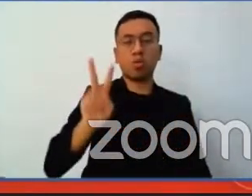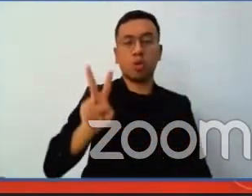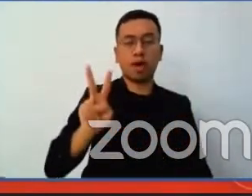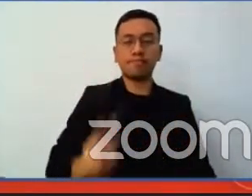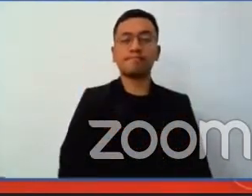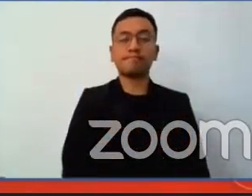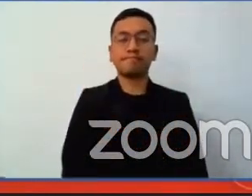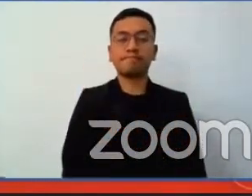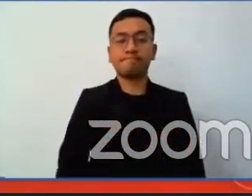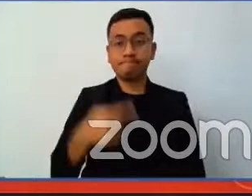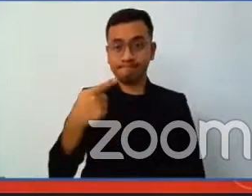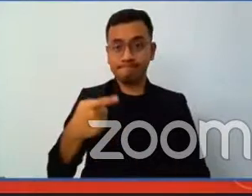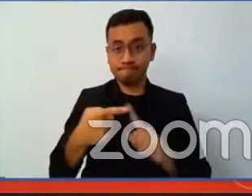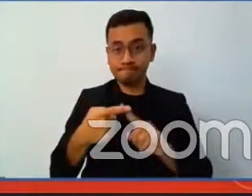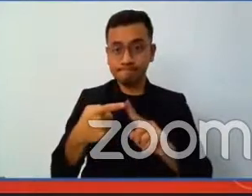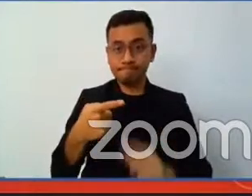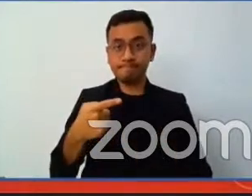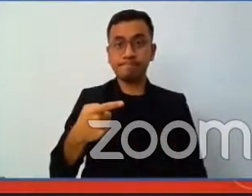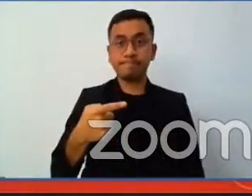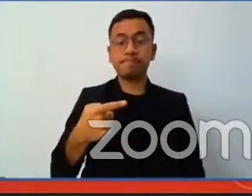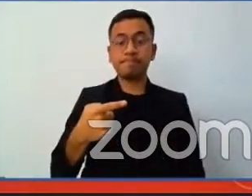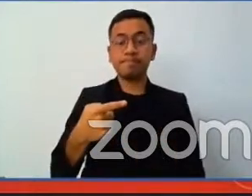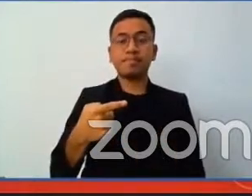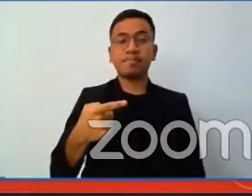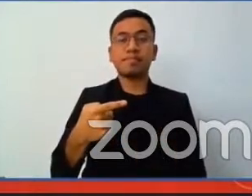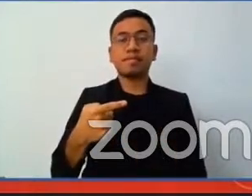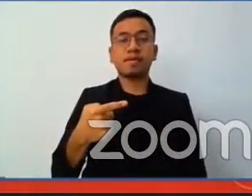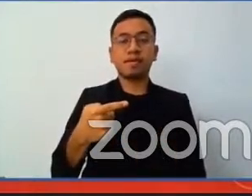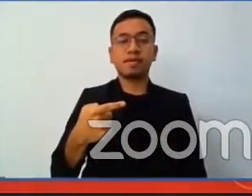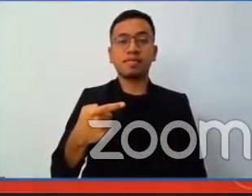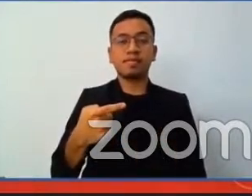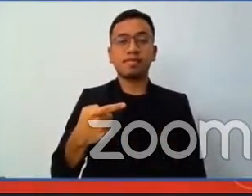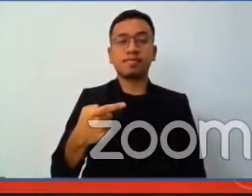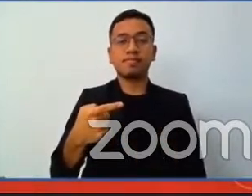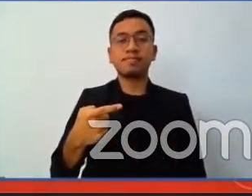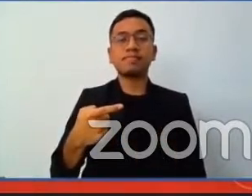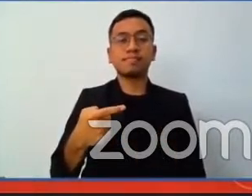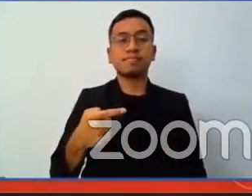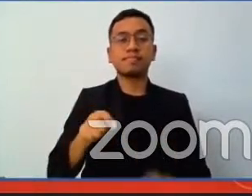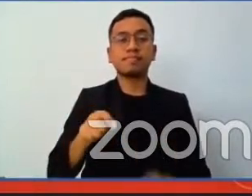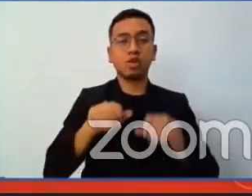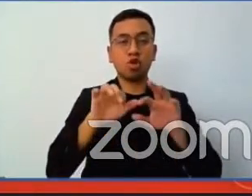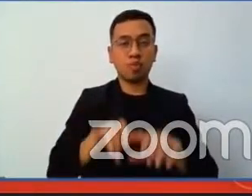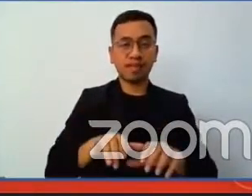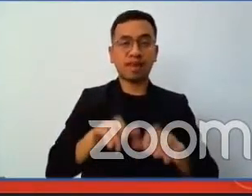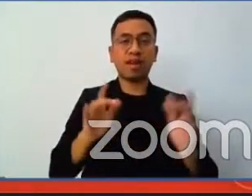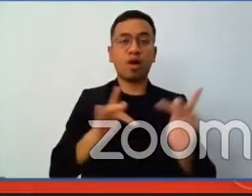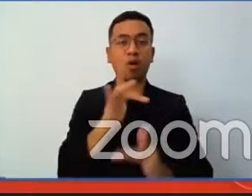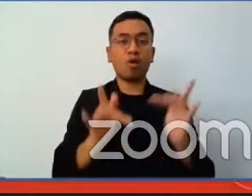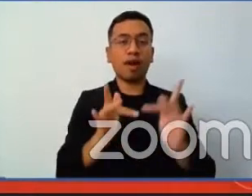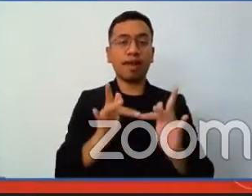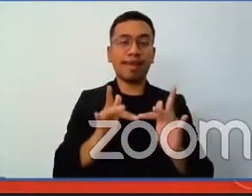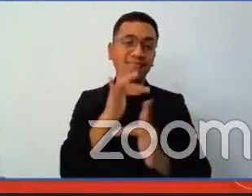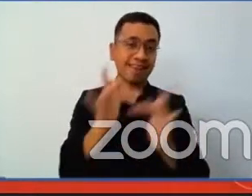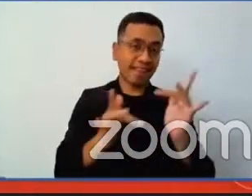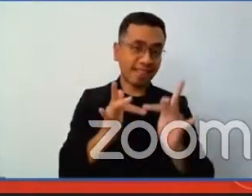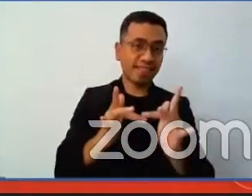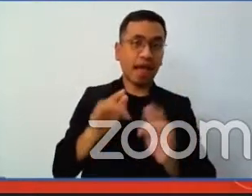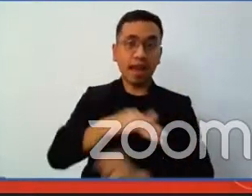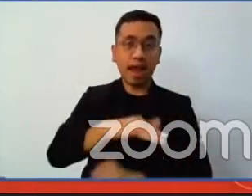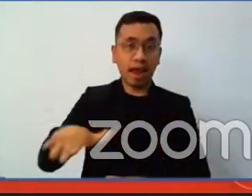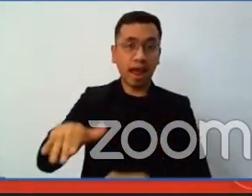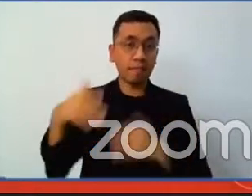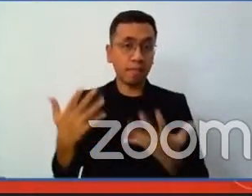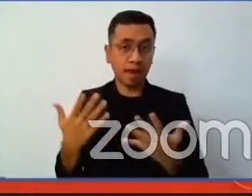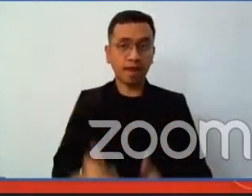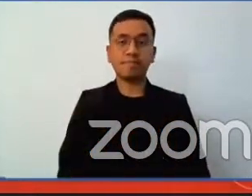Yang pertama itu adalah komputer atau sarana dan akses internet siswa. Kita ketahui bersama